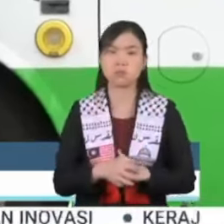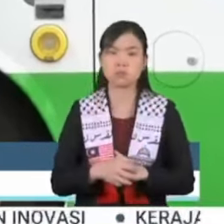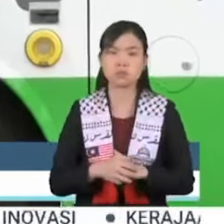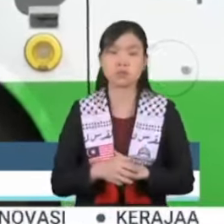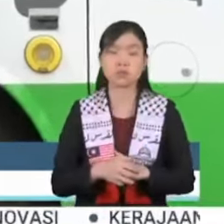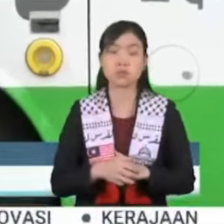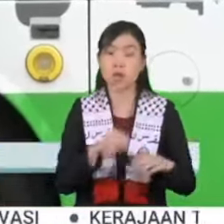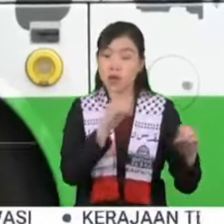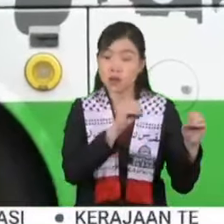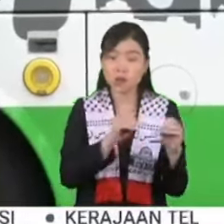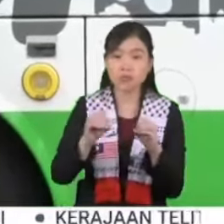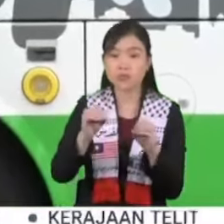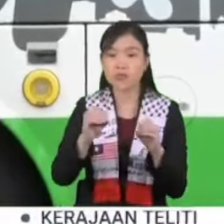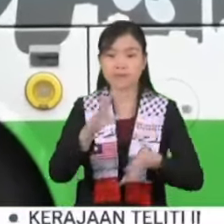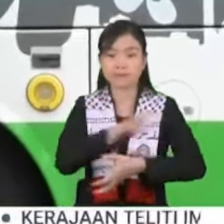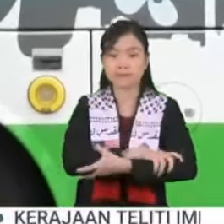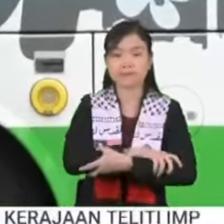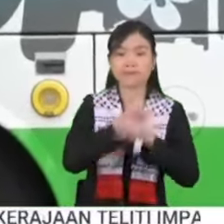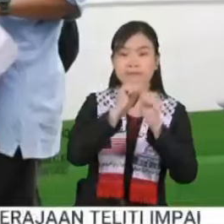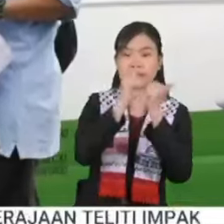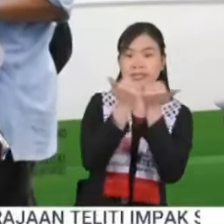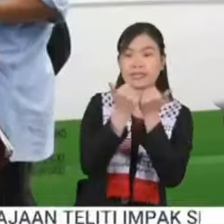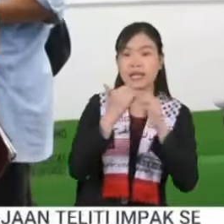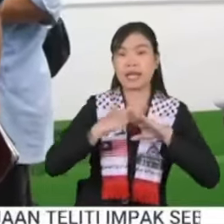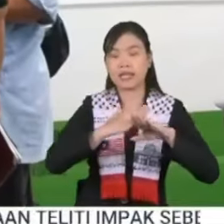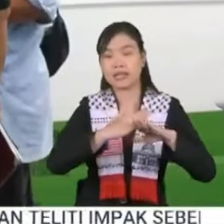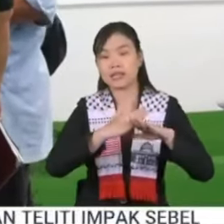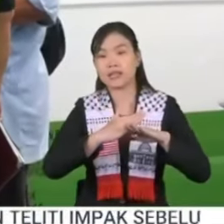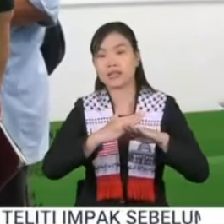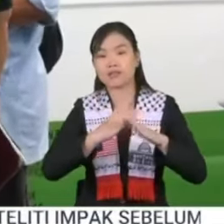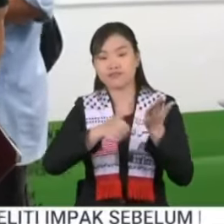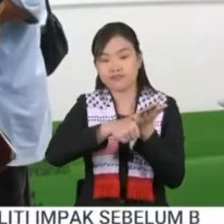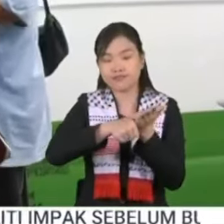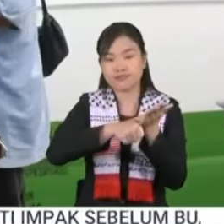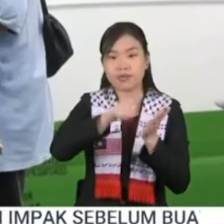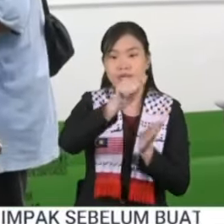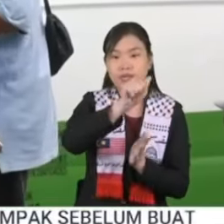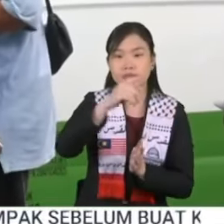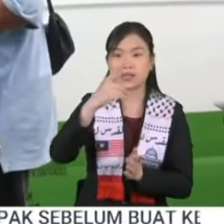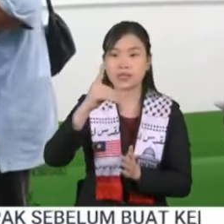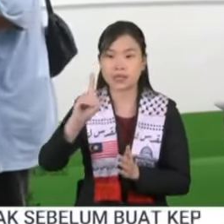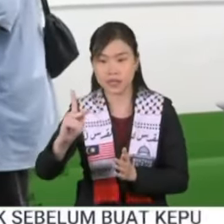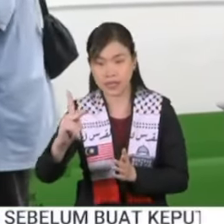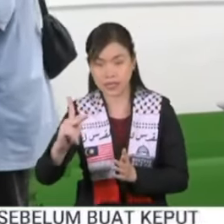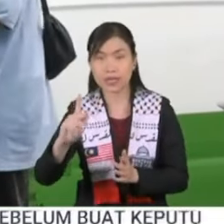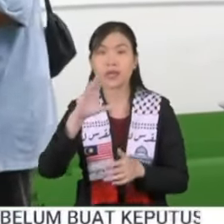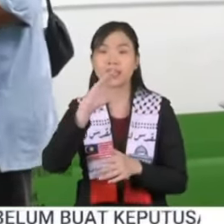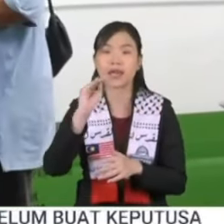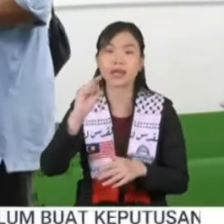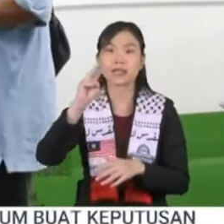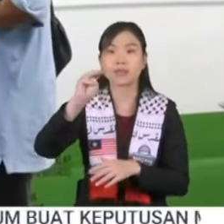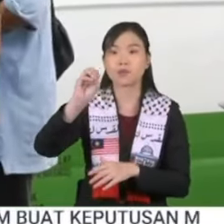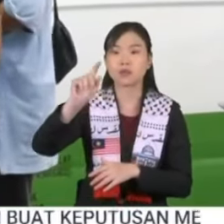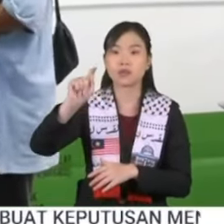Operasi dijalankan dengan kerjasama Agensi Antidadah Kebangsaan AADK dan Kementerian Pelancongan Seni dan Budaya